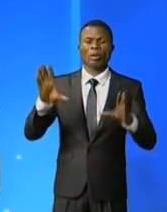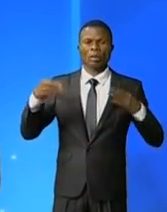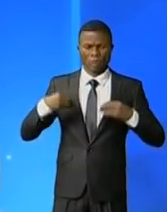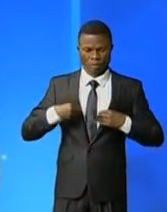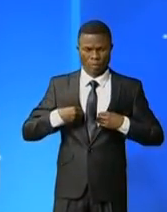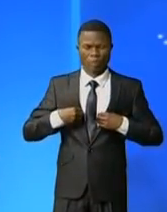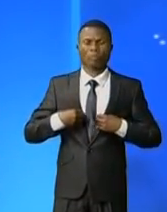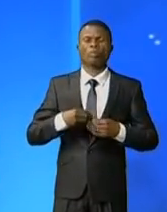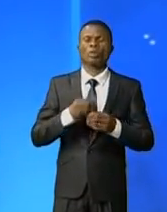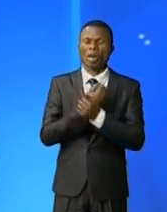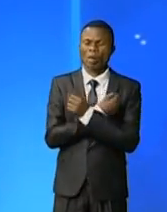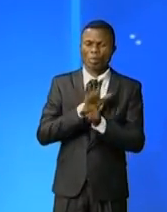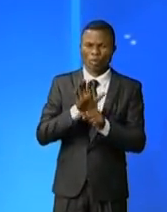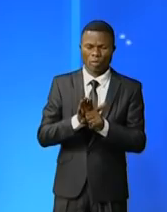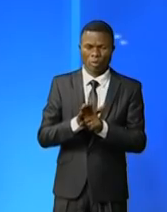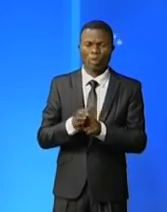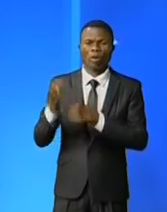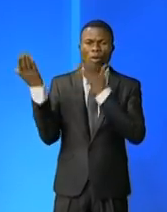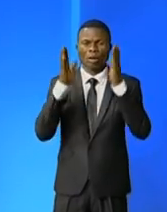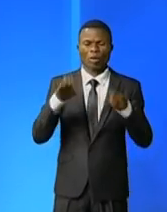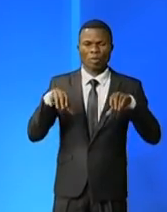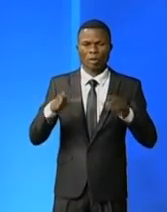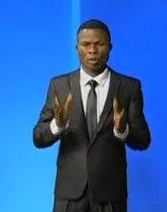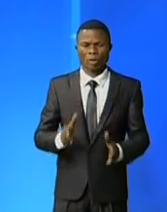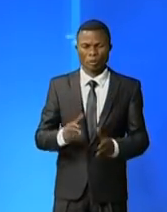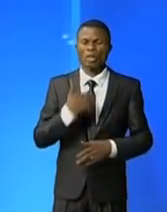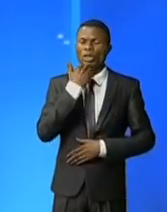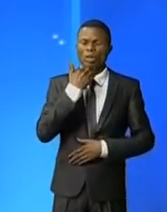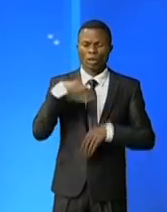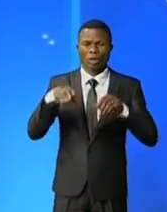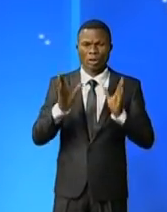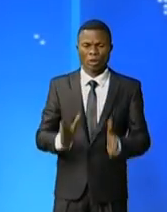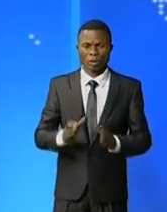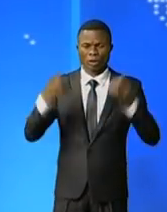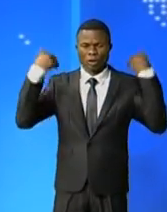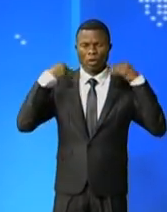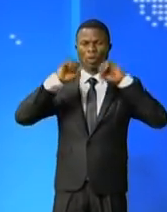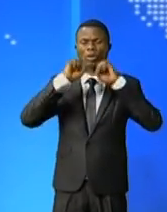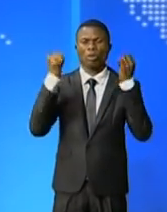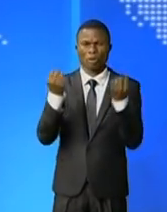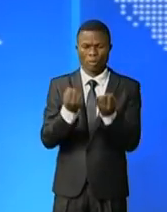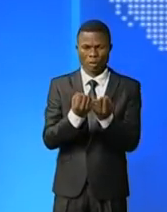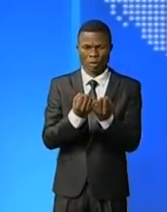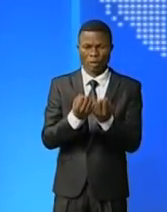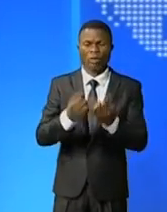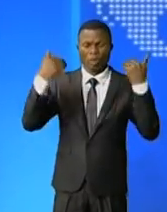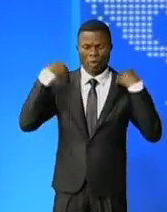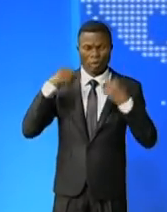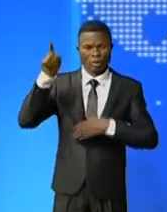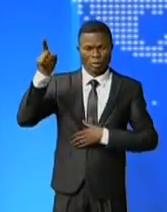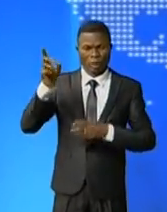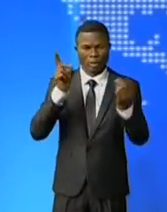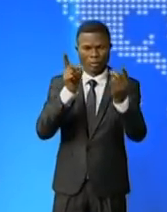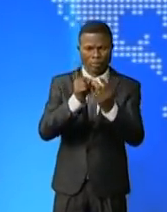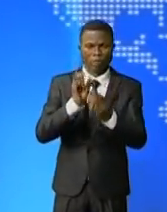montrés très enthousiasmés par le marché congolais, les opérateurs économiques, les chefs d'entreprise, bref, le patronat turc a